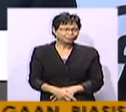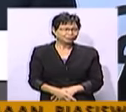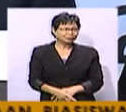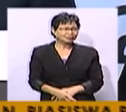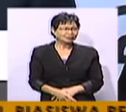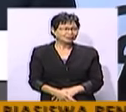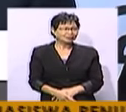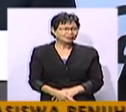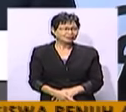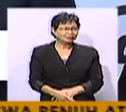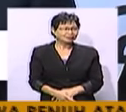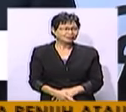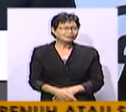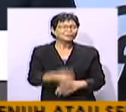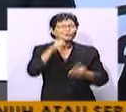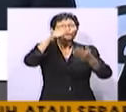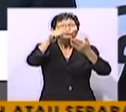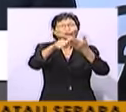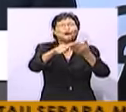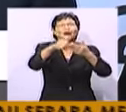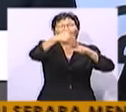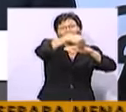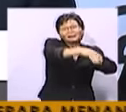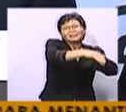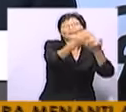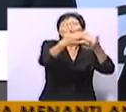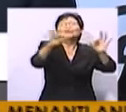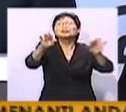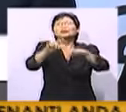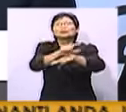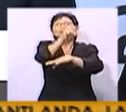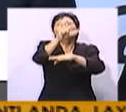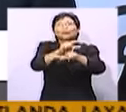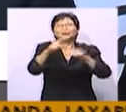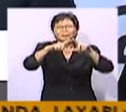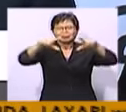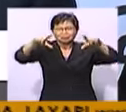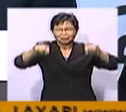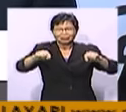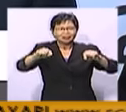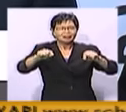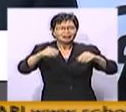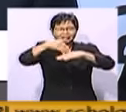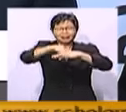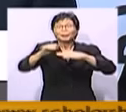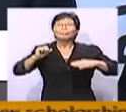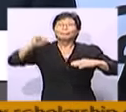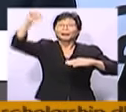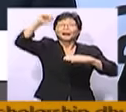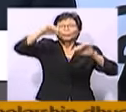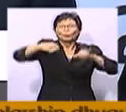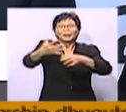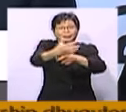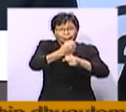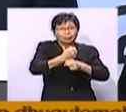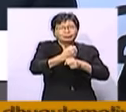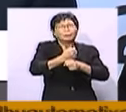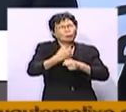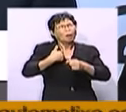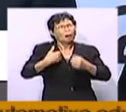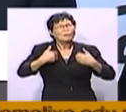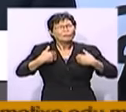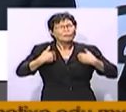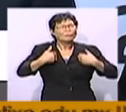Saya boleh mengirim surat mereka secara percuma dengan menggunakan sampul kiriman merdeka yang boleh didapati di